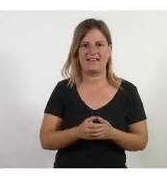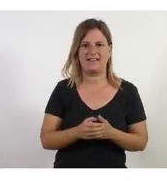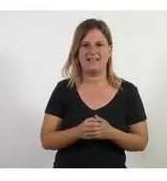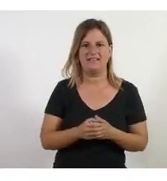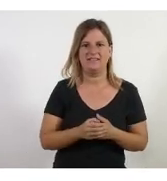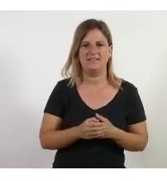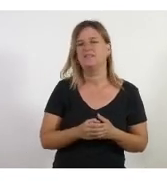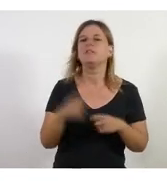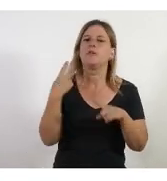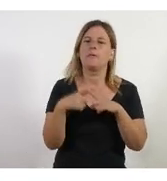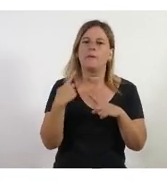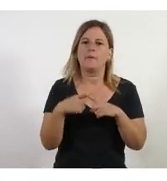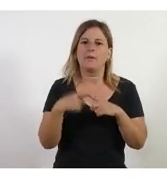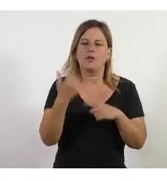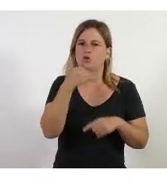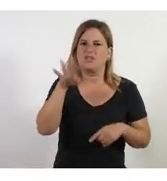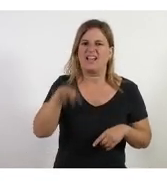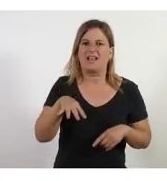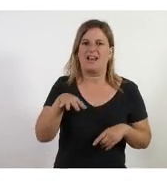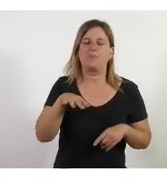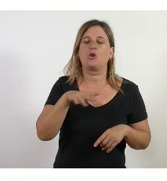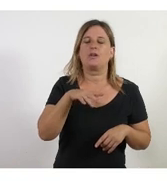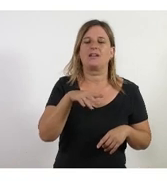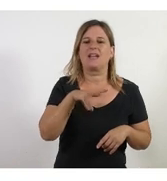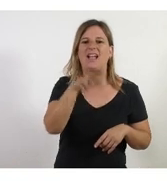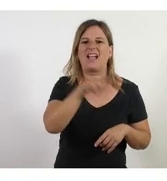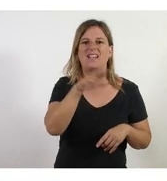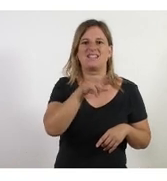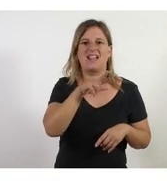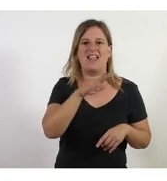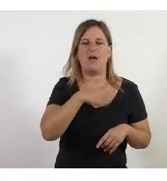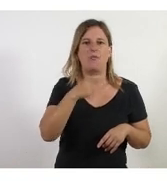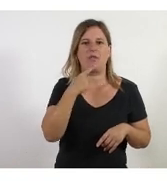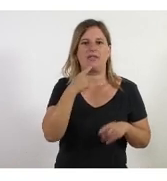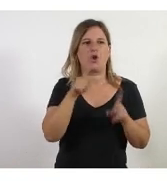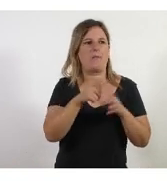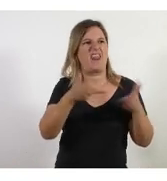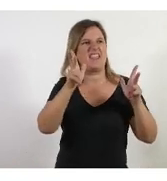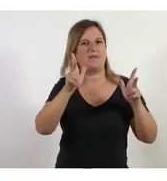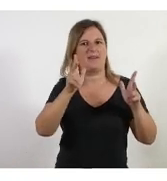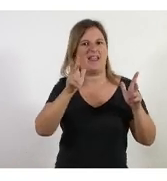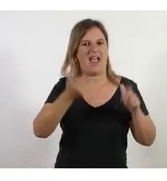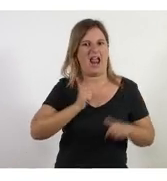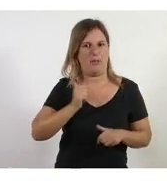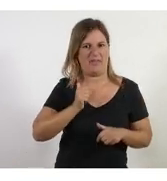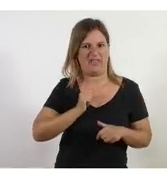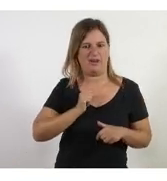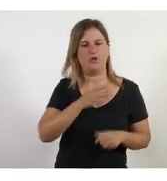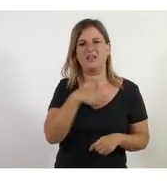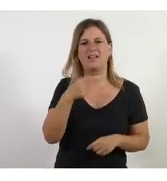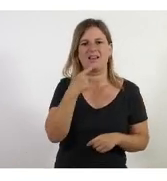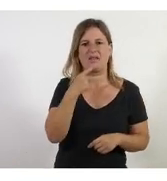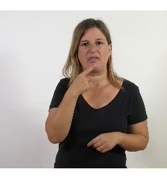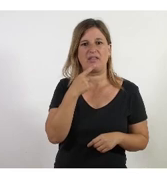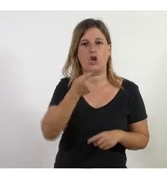Això és el que diem, no sé com es diu al català, que és el libre albedrío. O sigui, al final de tot, o sigui, nosaltres som absolutament esclaus